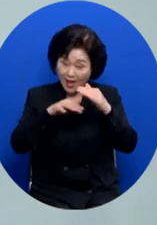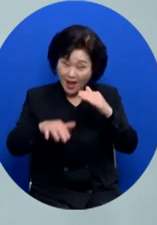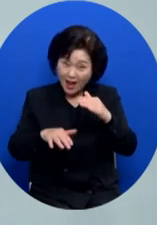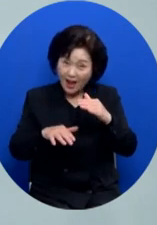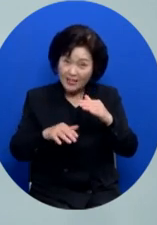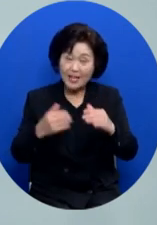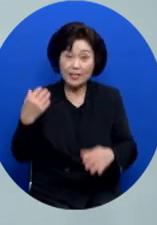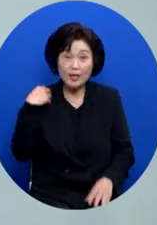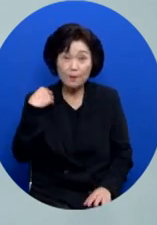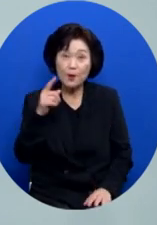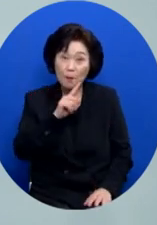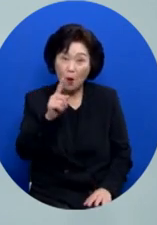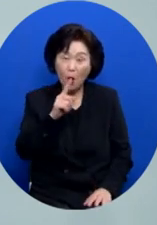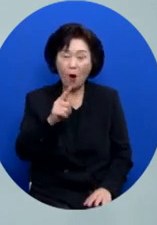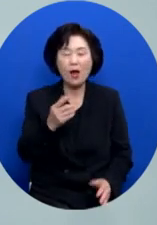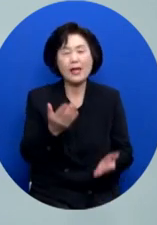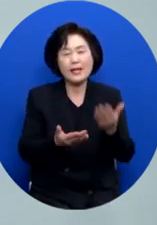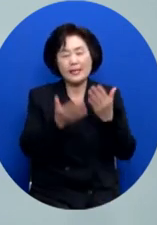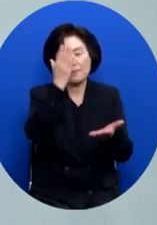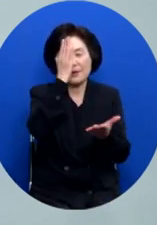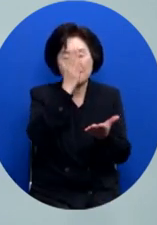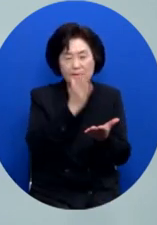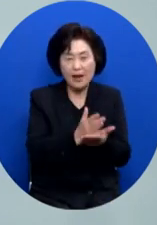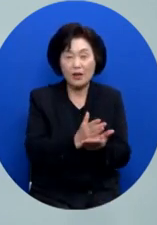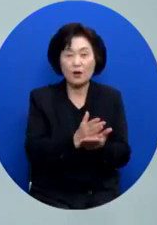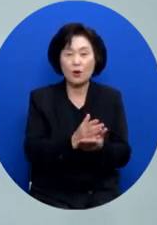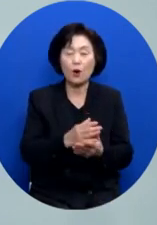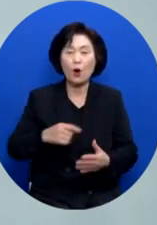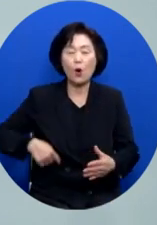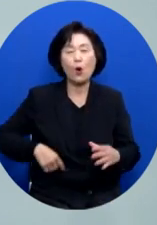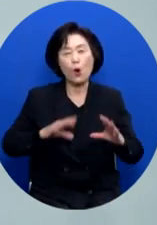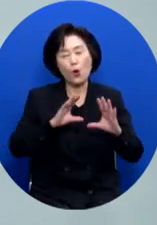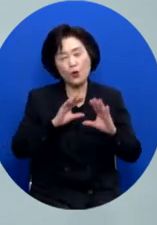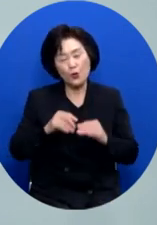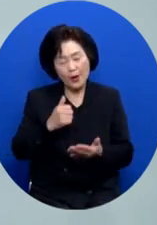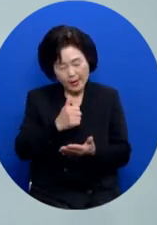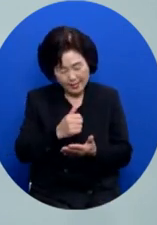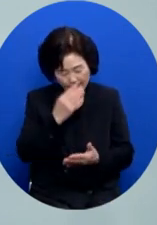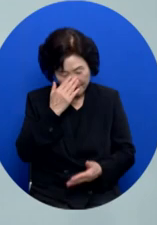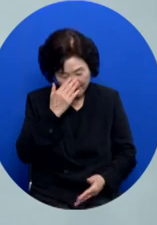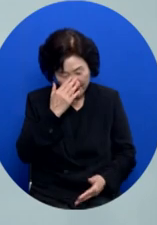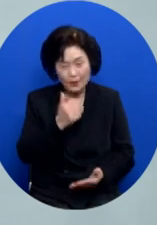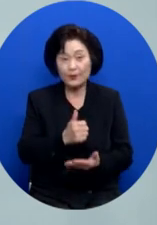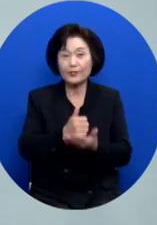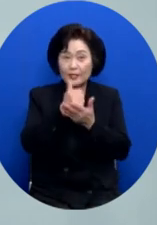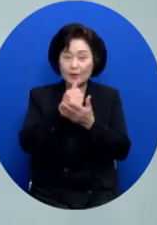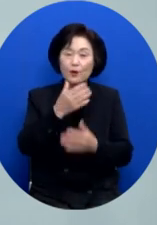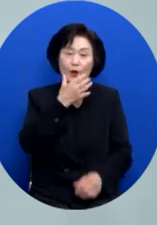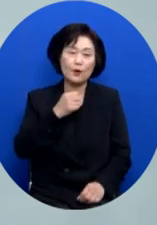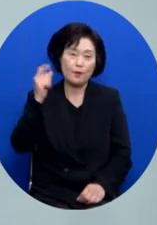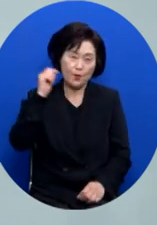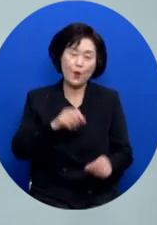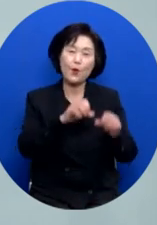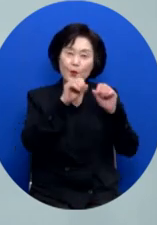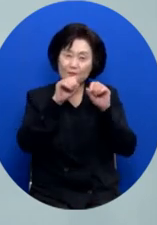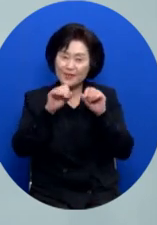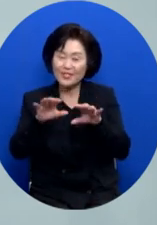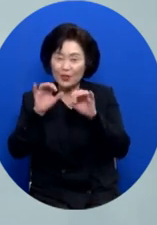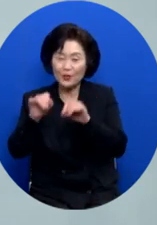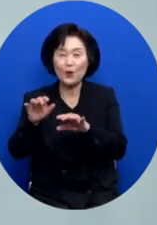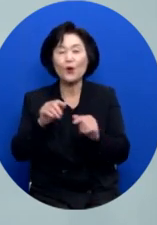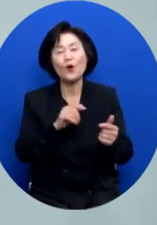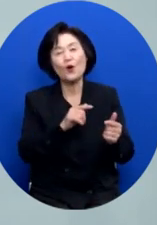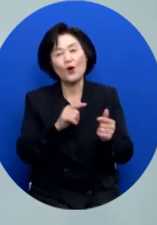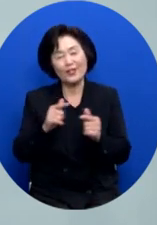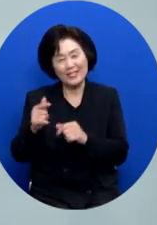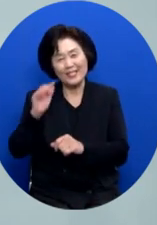다양한 영역에서 차별을 제거하며 온유와 겸손으로 섬기는 곳에서 복음 전도와 제자 양육의 풍성한